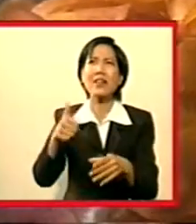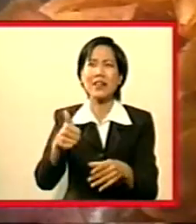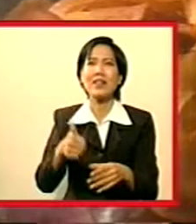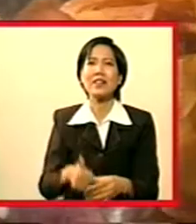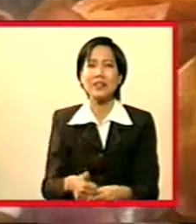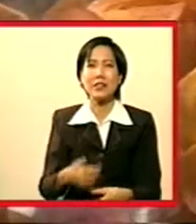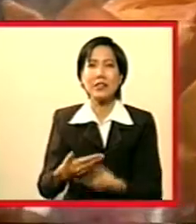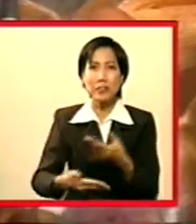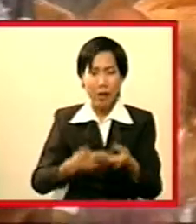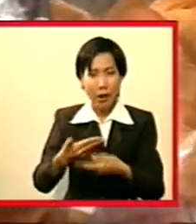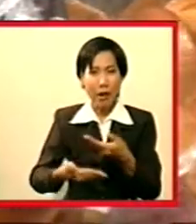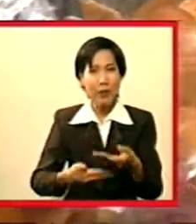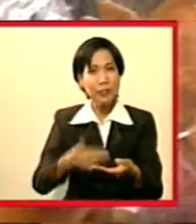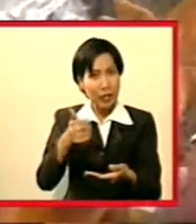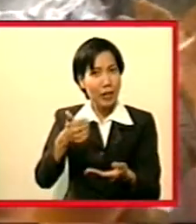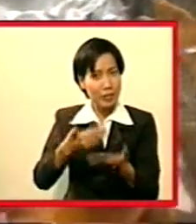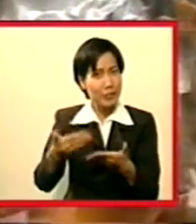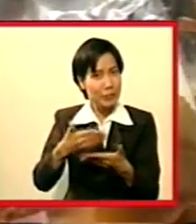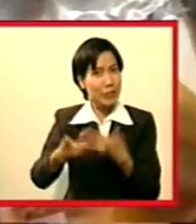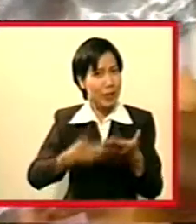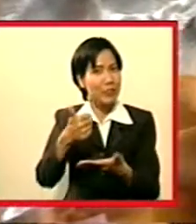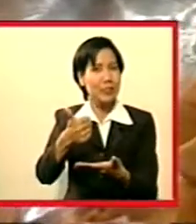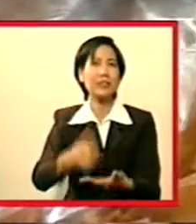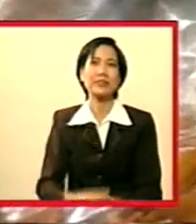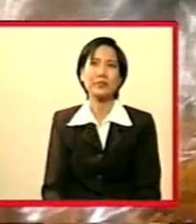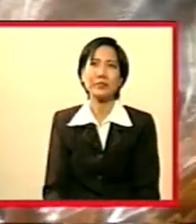แล้วเราก็จะได้สินค้าที่น่าซื้อน่าขายกันแล้วล่ะครับ